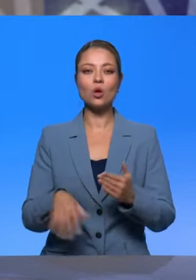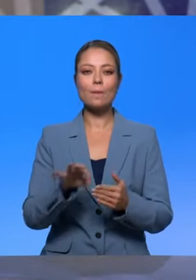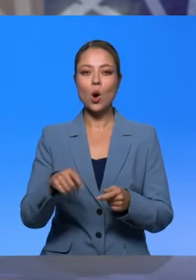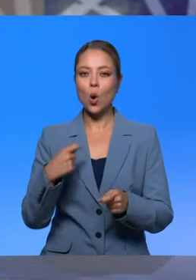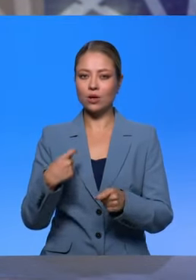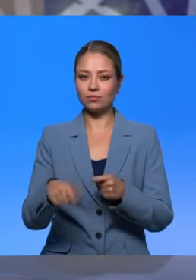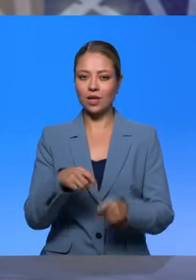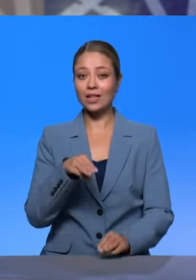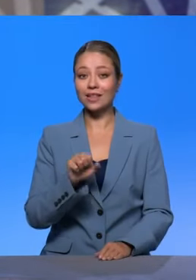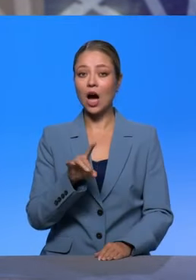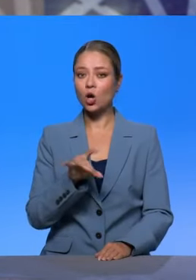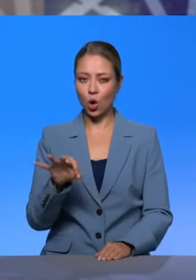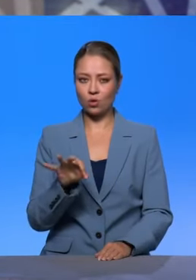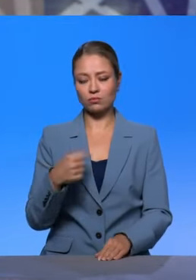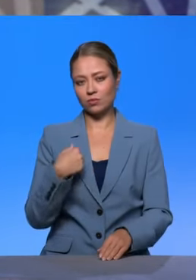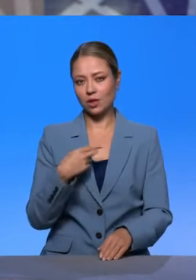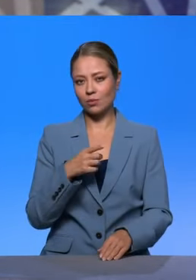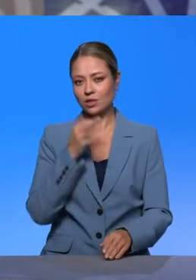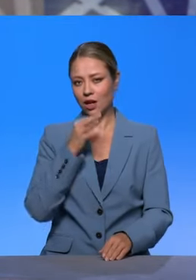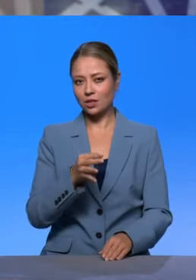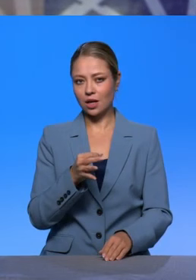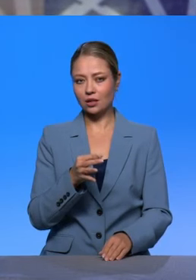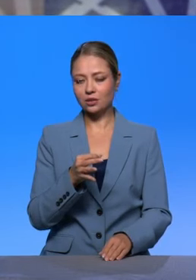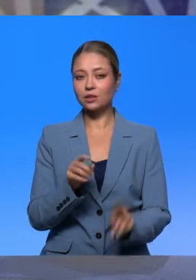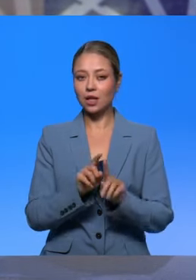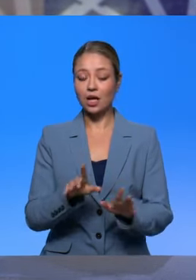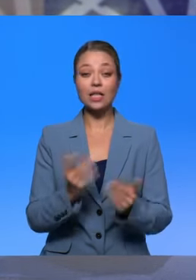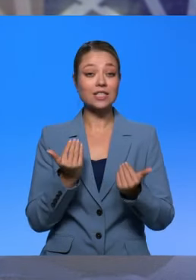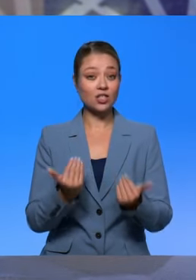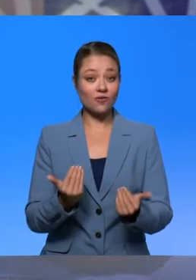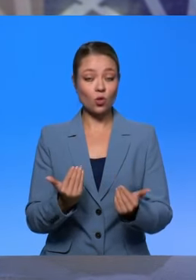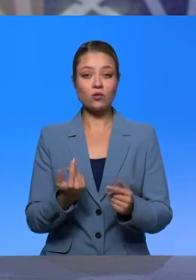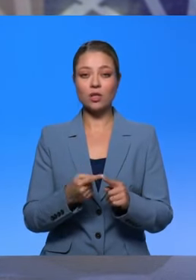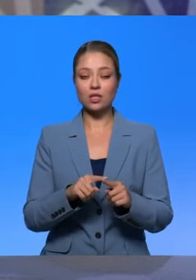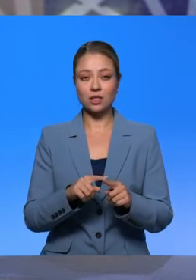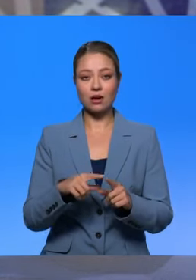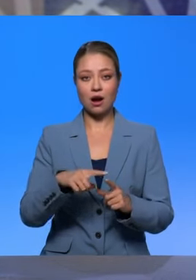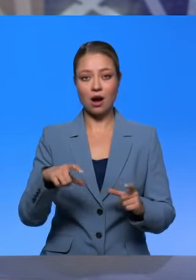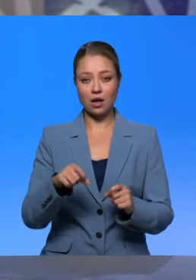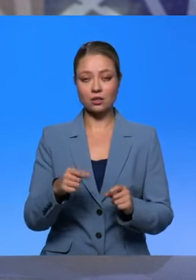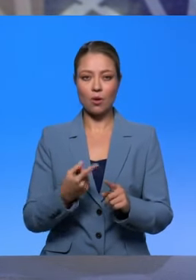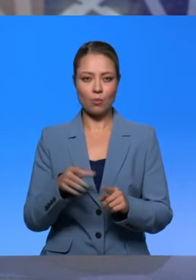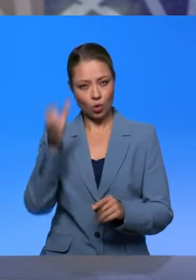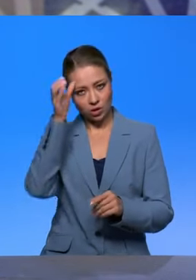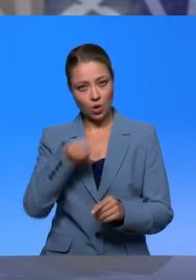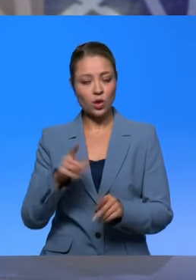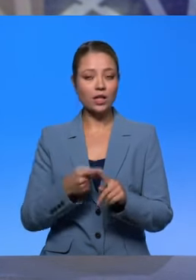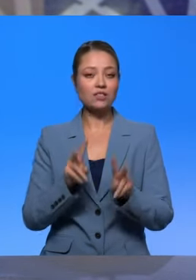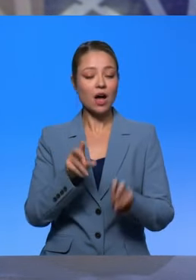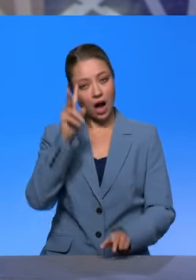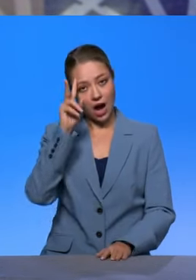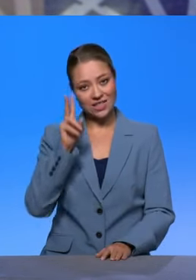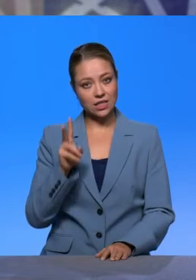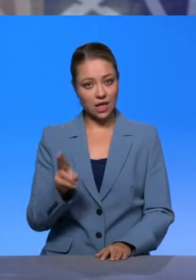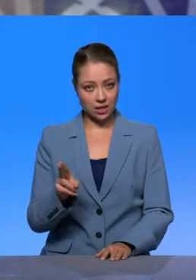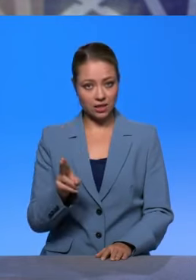сделал отдельную вставку, потому что на сегодняшний день эти карты, они вообще-то по науке называются ассоциативными.